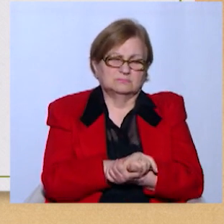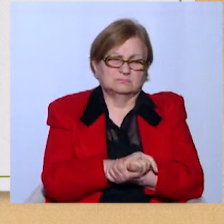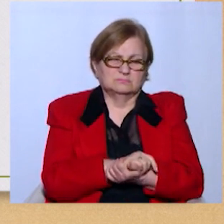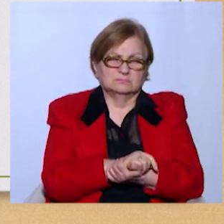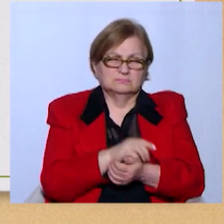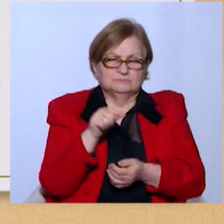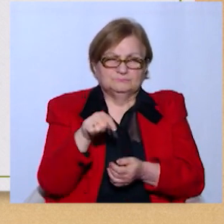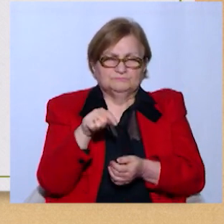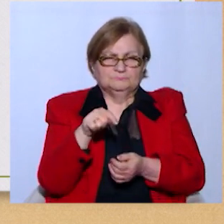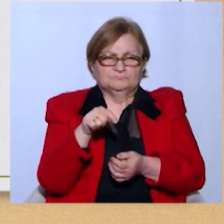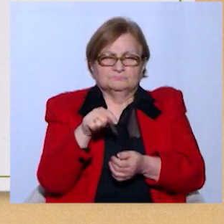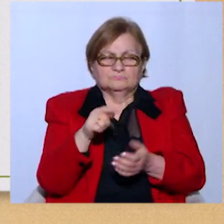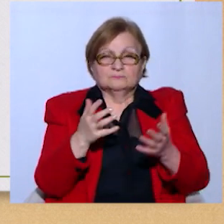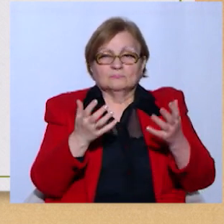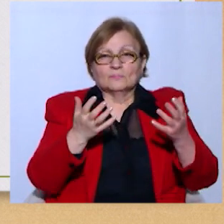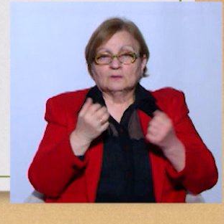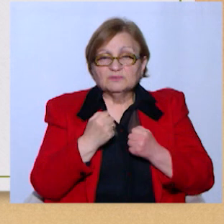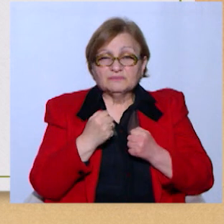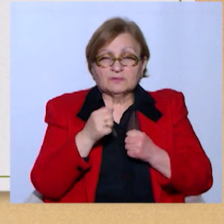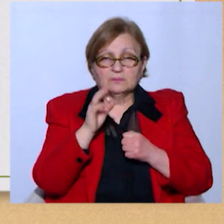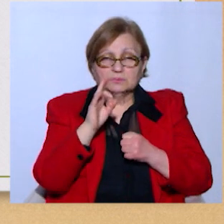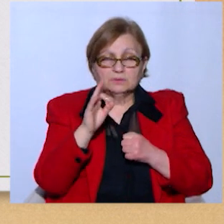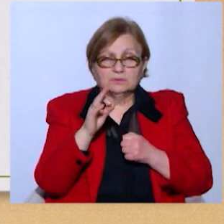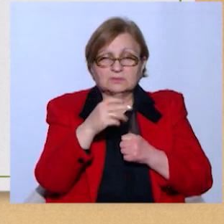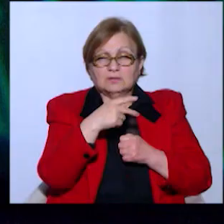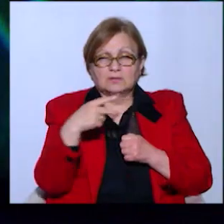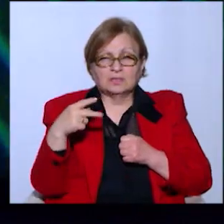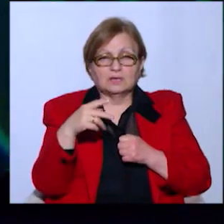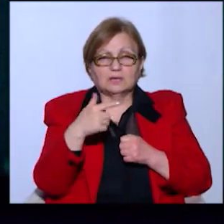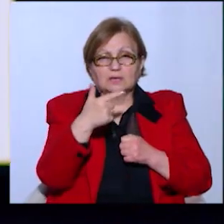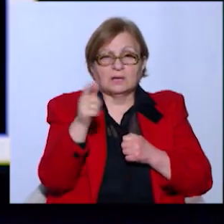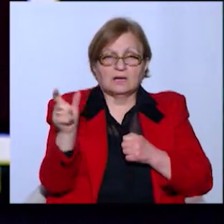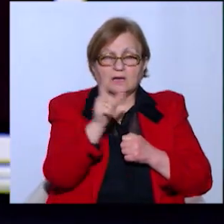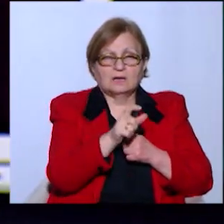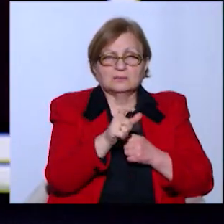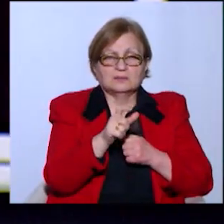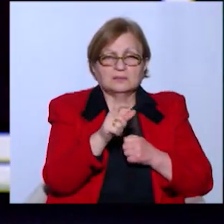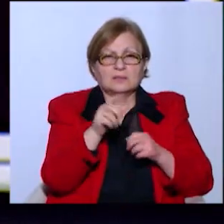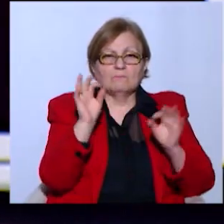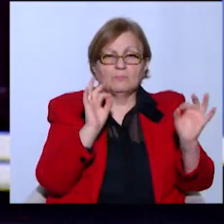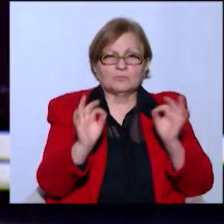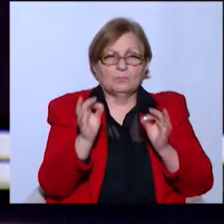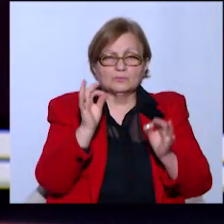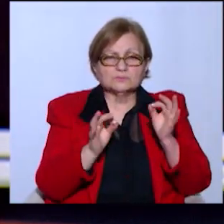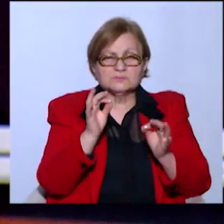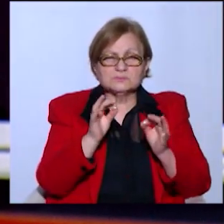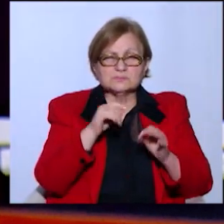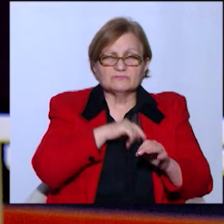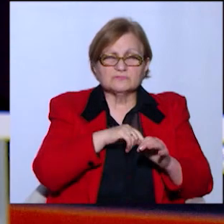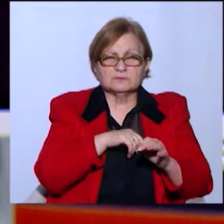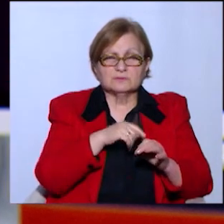ამ და მიიღება მოკლედ ქუს მიმართ განათლება, მოდი დავწერ პროპორციის თვისებას. ჯვარედინი ნამრავლით